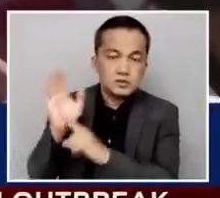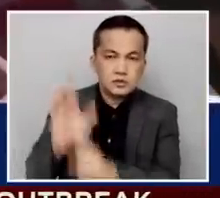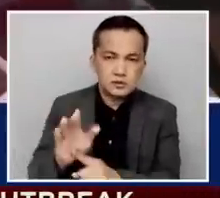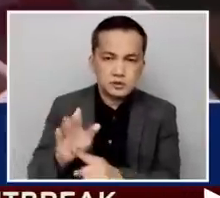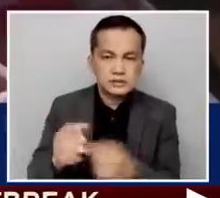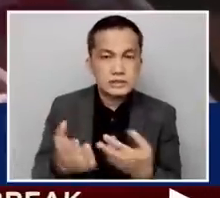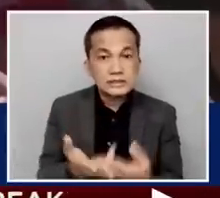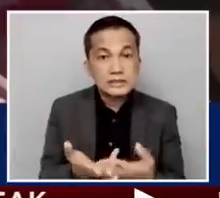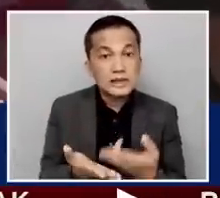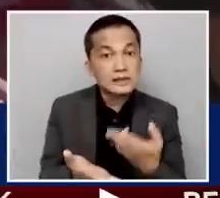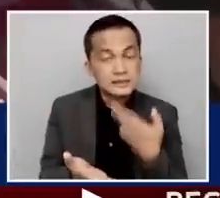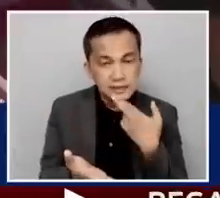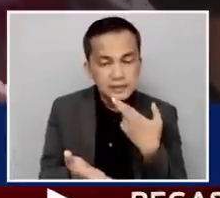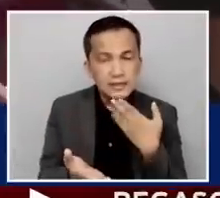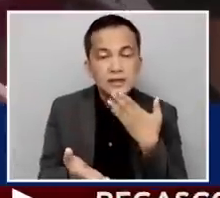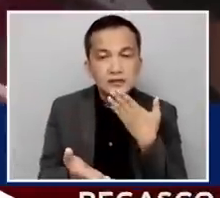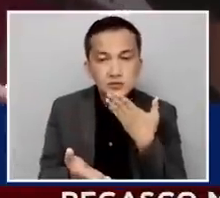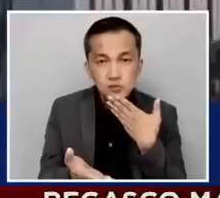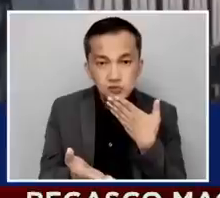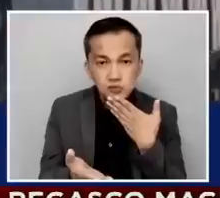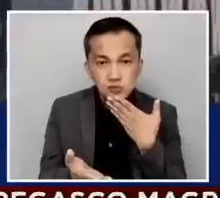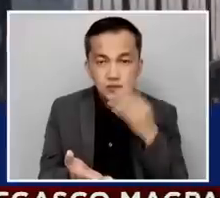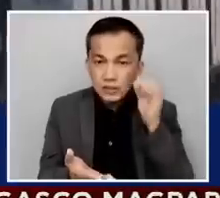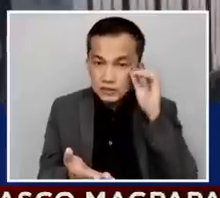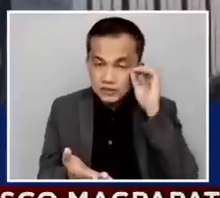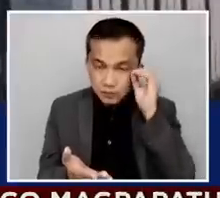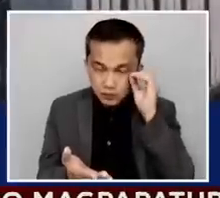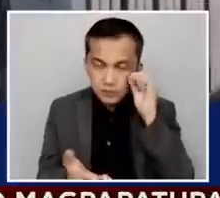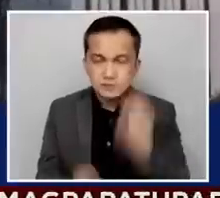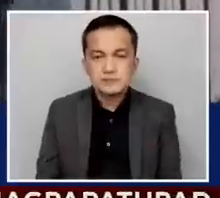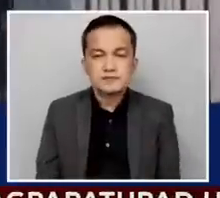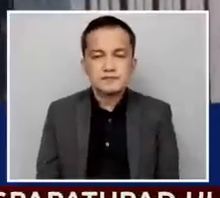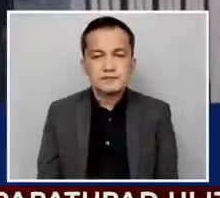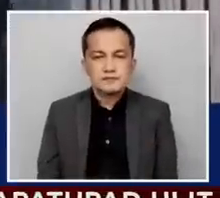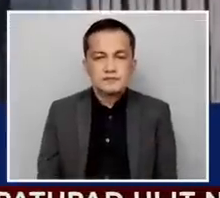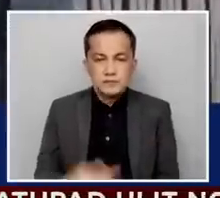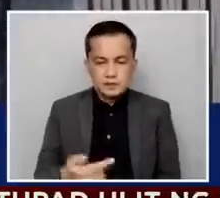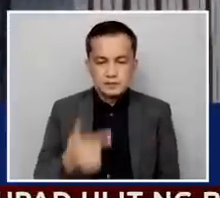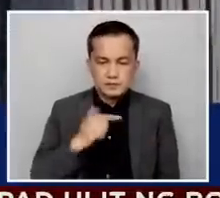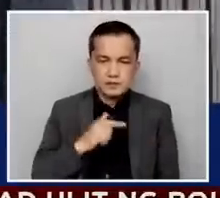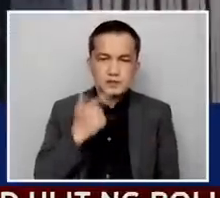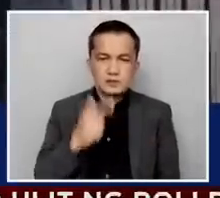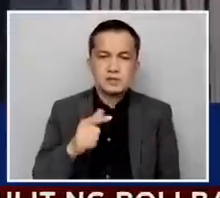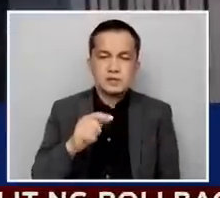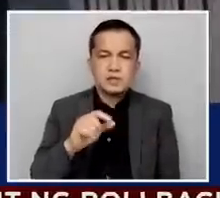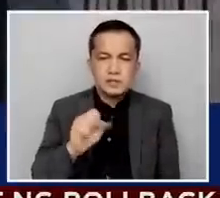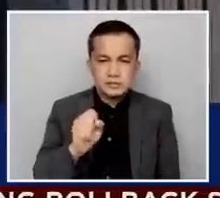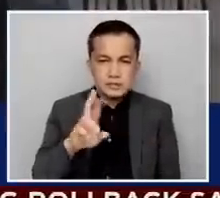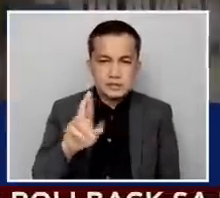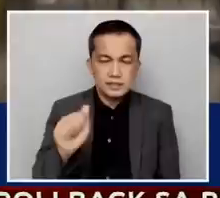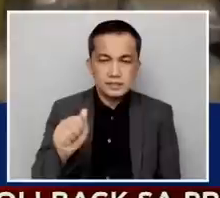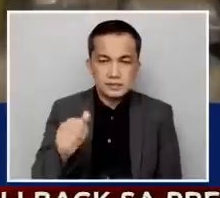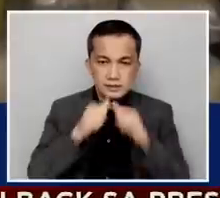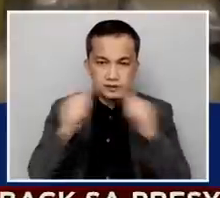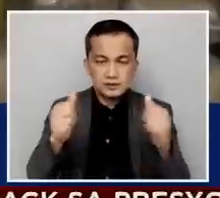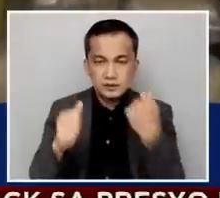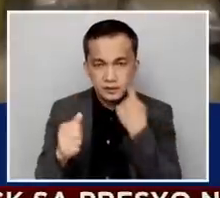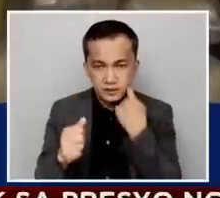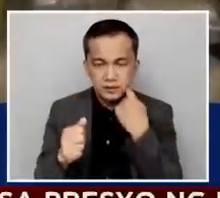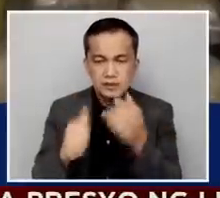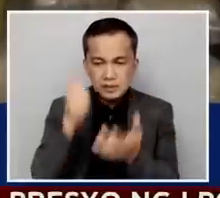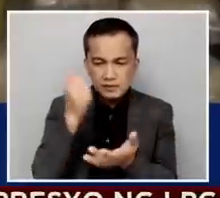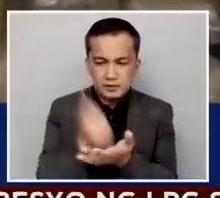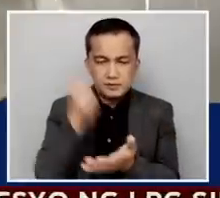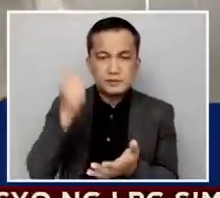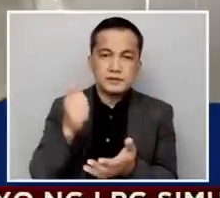bigas, asukal, sibuyas. Nauna nang inanunsyo ng Sugar Regulatory Administration na aprobado na